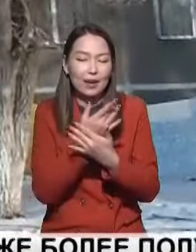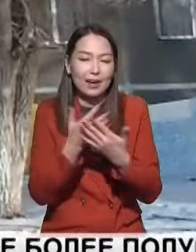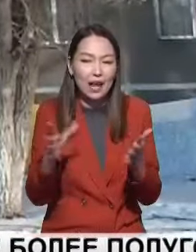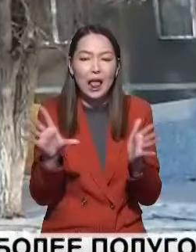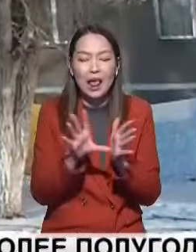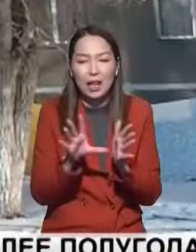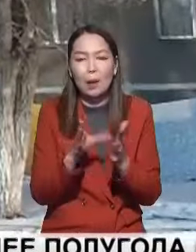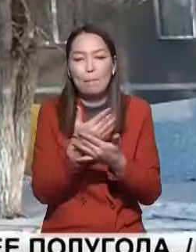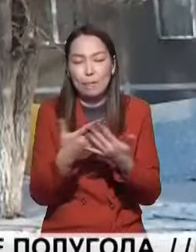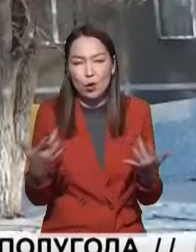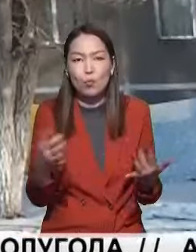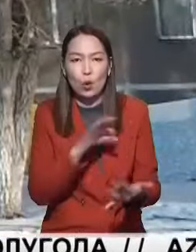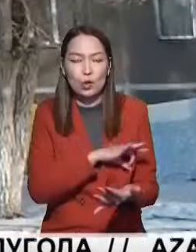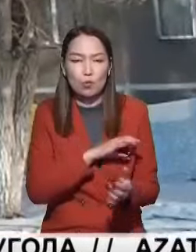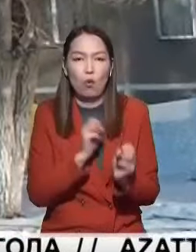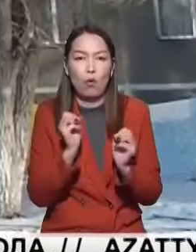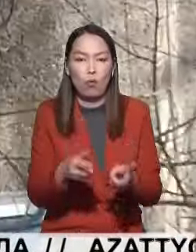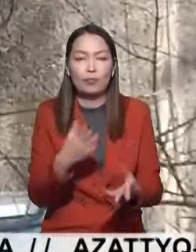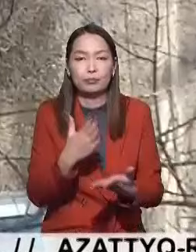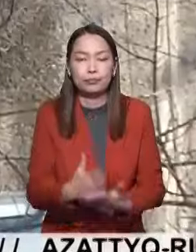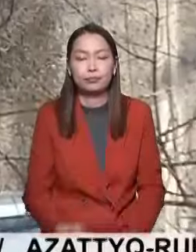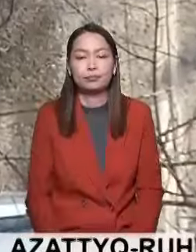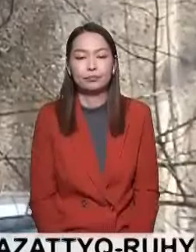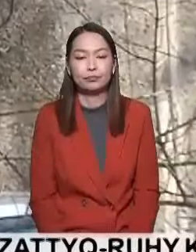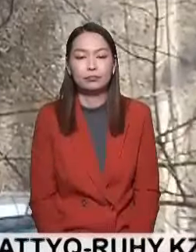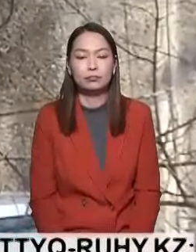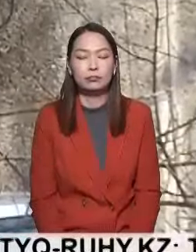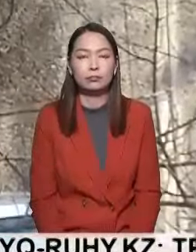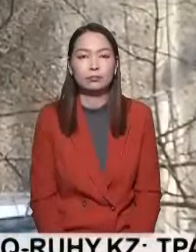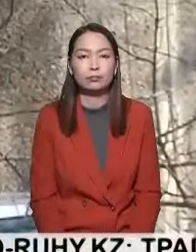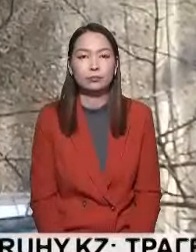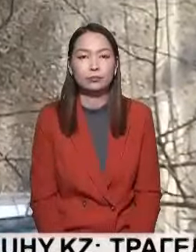электроприборов. Марина Иневатова, Жнайдар Архимжанов, Астана Таймс, из Караганды.